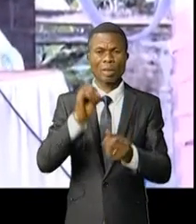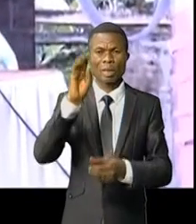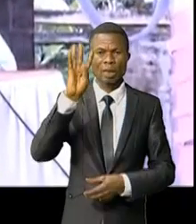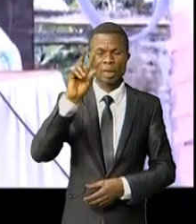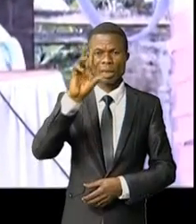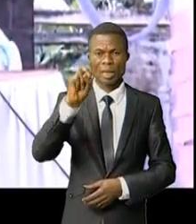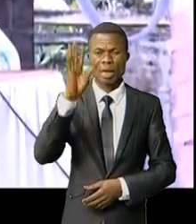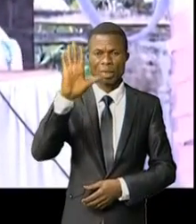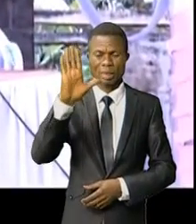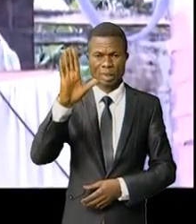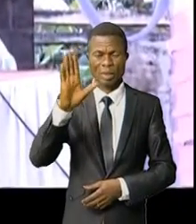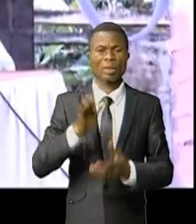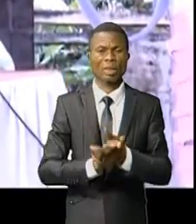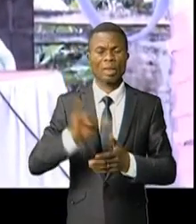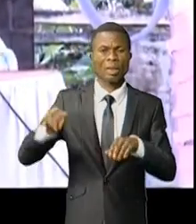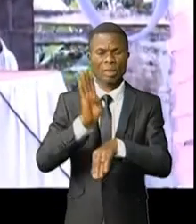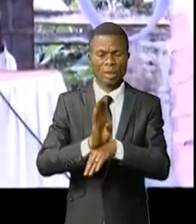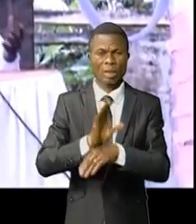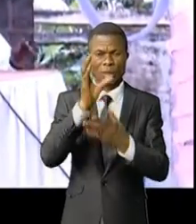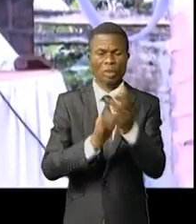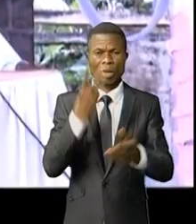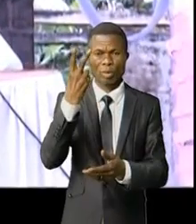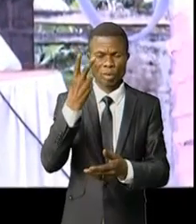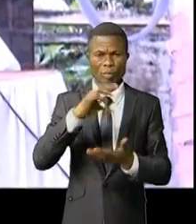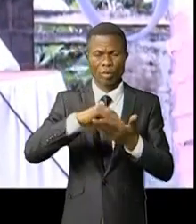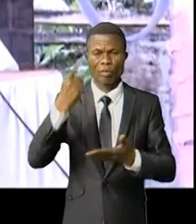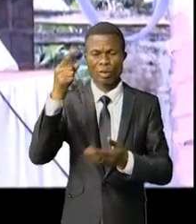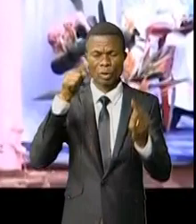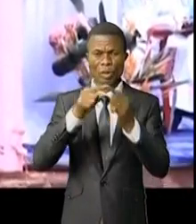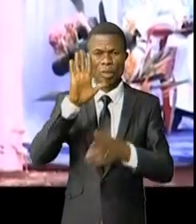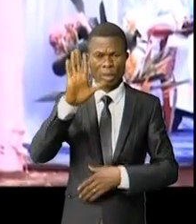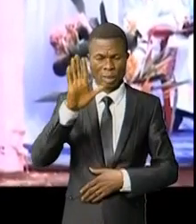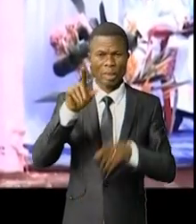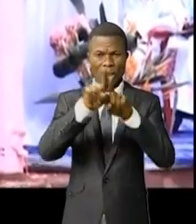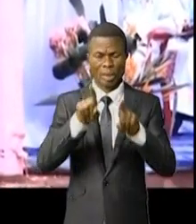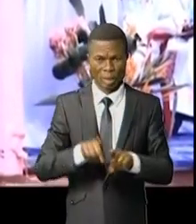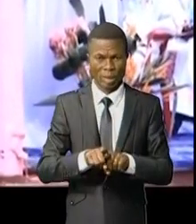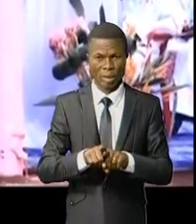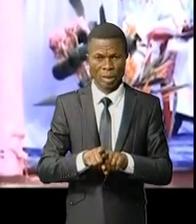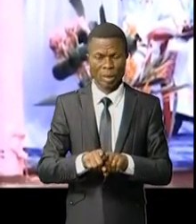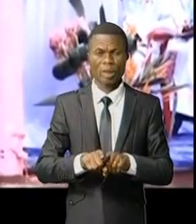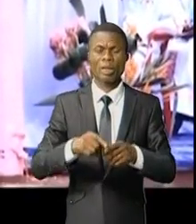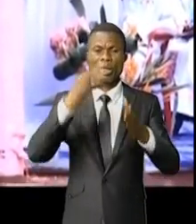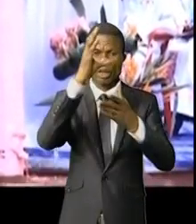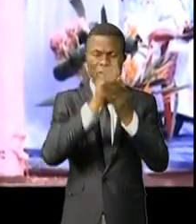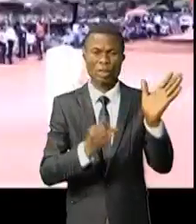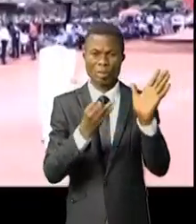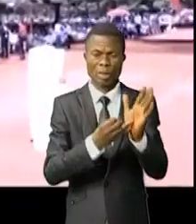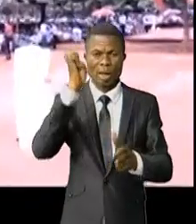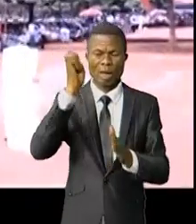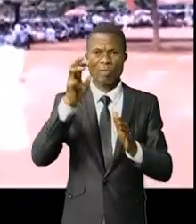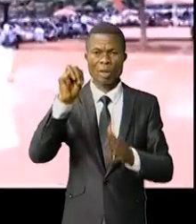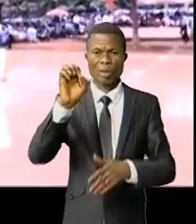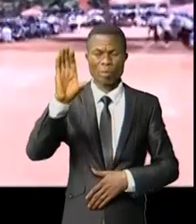4 à 7a et Jacob, chapitre 2, versets 1 à 5, ainsi que sur le 7e chapitre de l'Évangile de Marc,